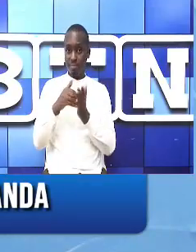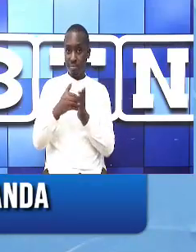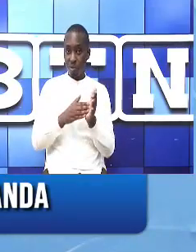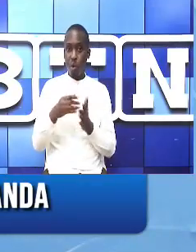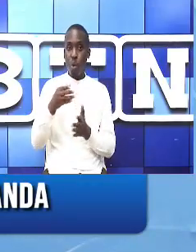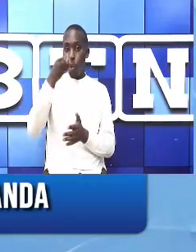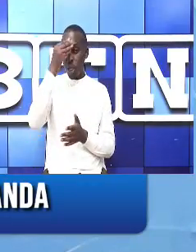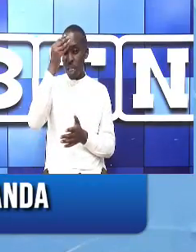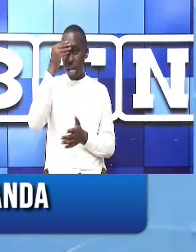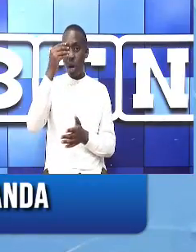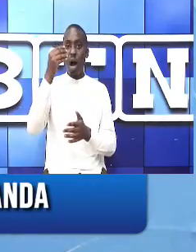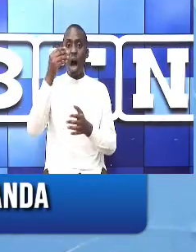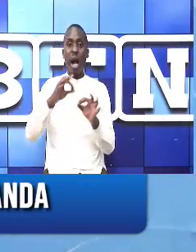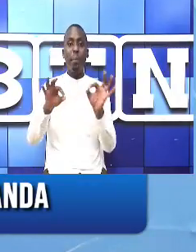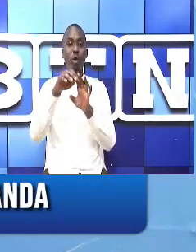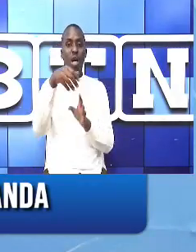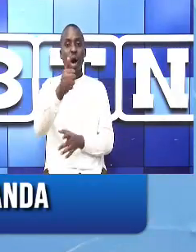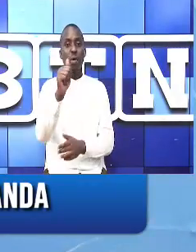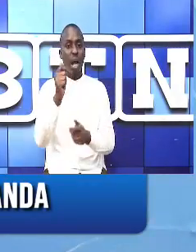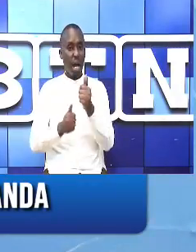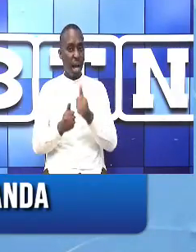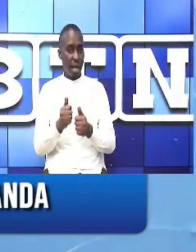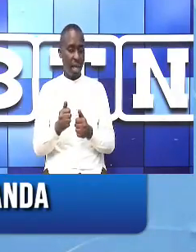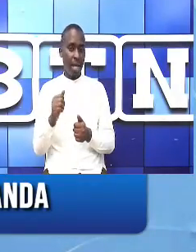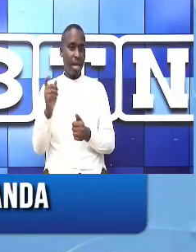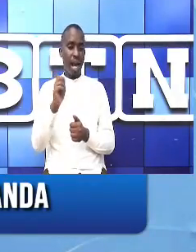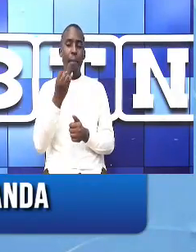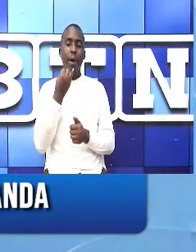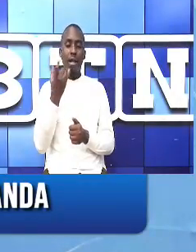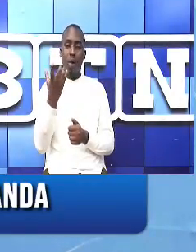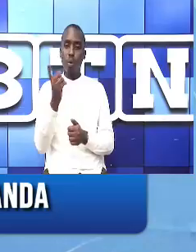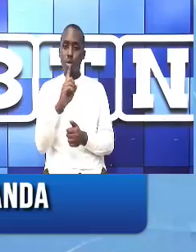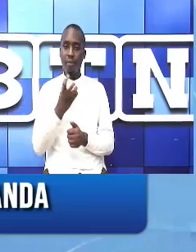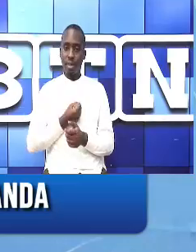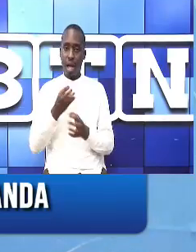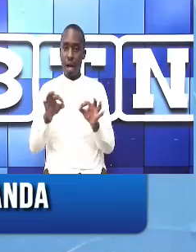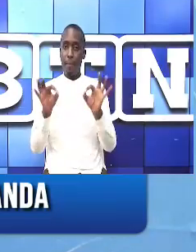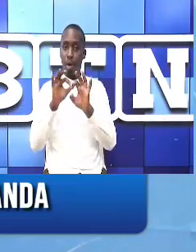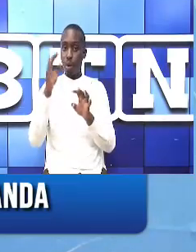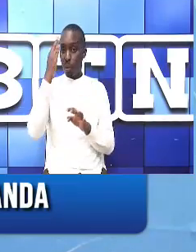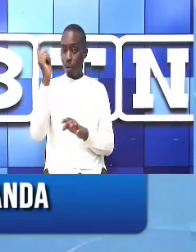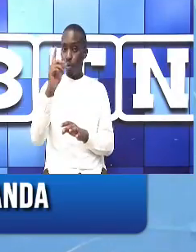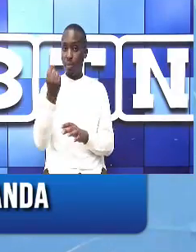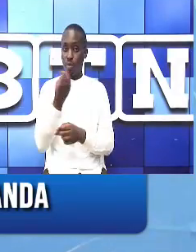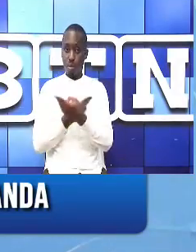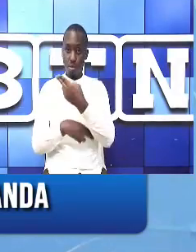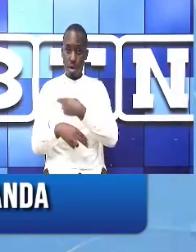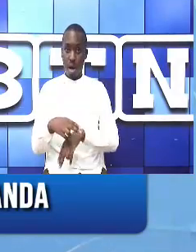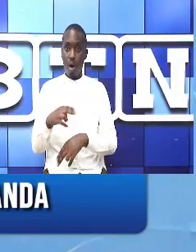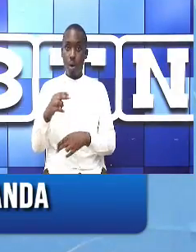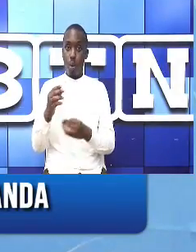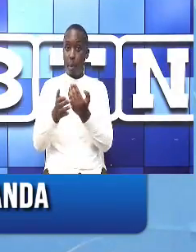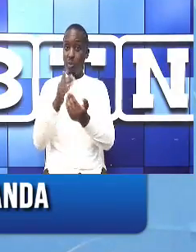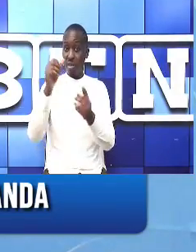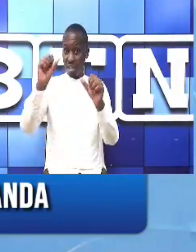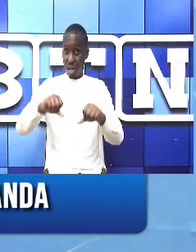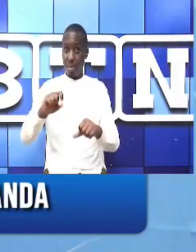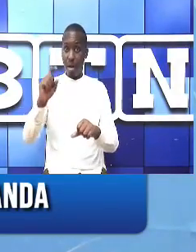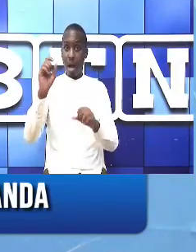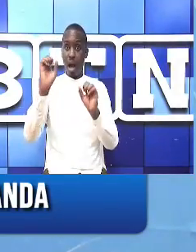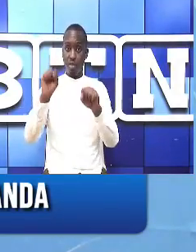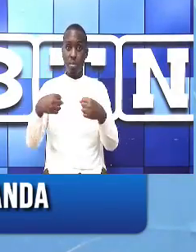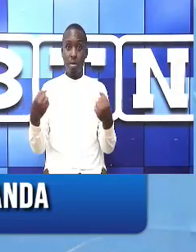ubundi uriga ngo uzamara iki nta mwana rero utagira akamaro kuko n'udafite ubumuga wamufashe nabi nawe ushobora